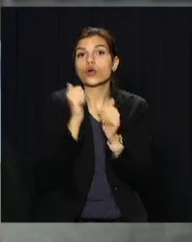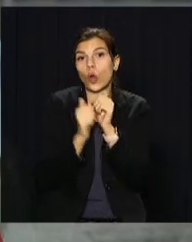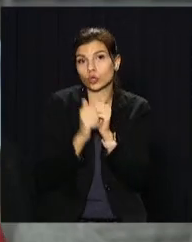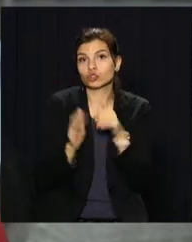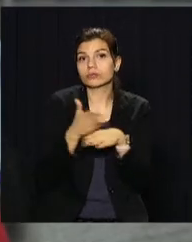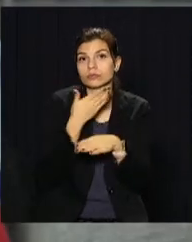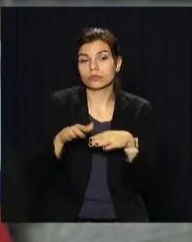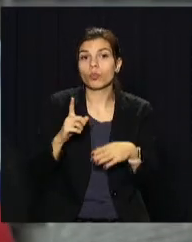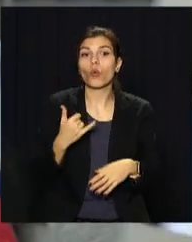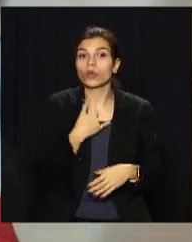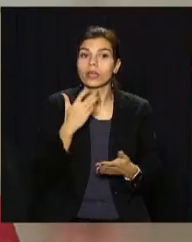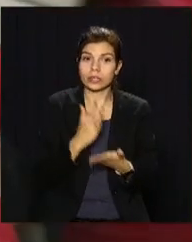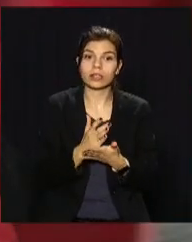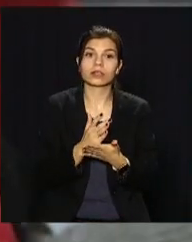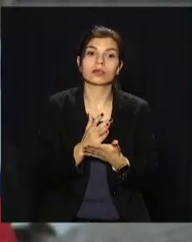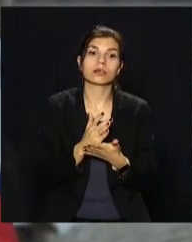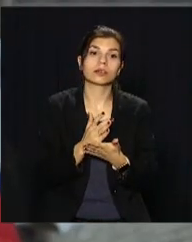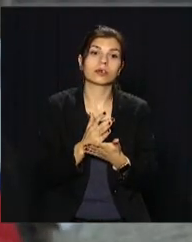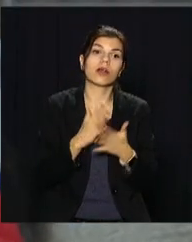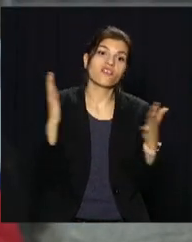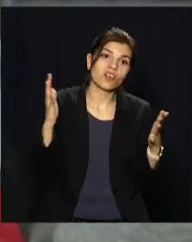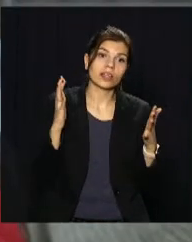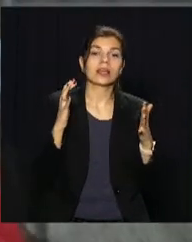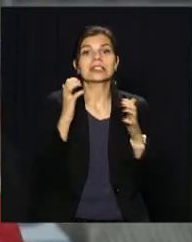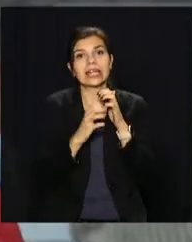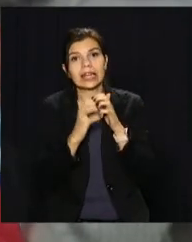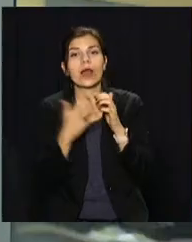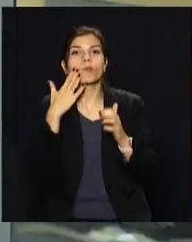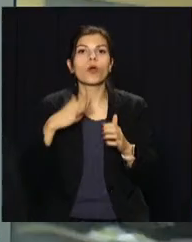дільниці, тому що у нас є і великі, і середні, і малі дільниці.